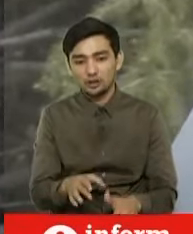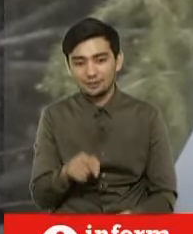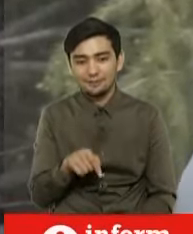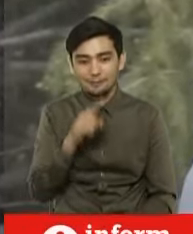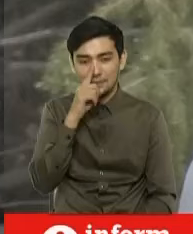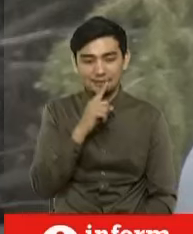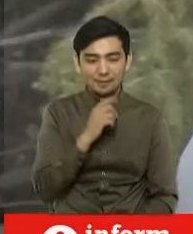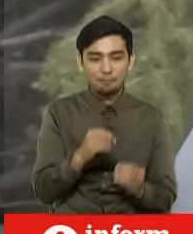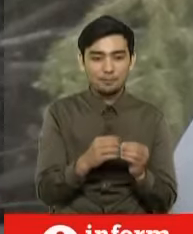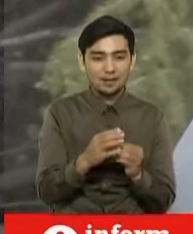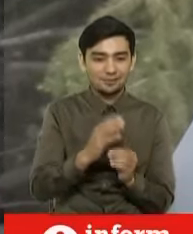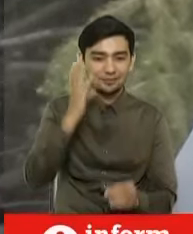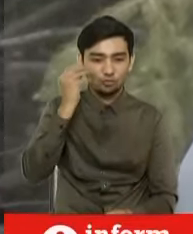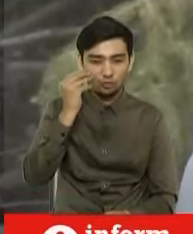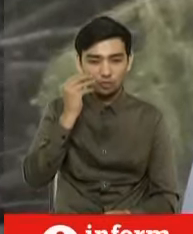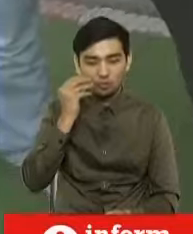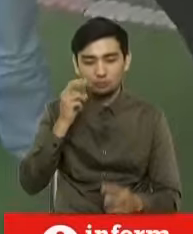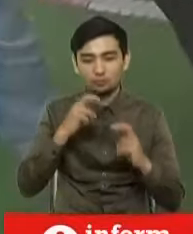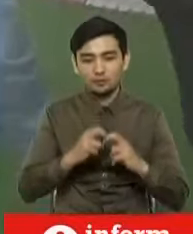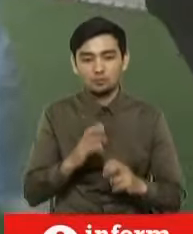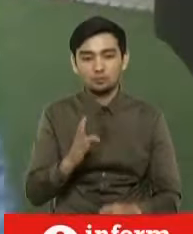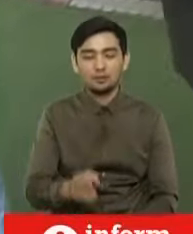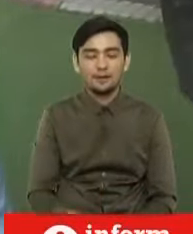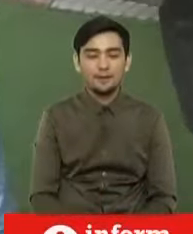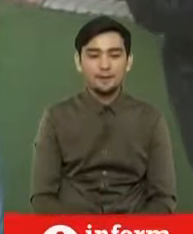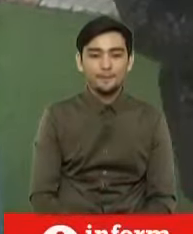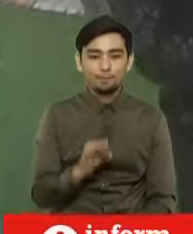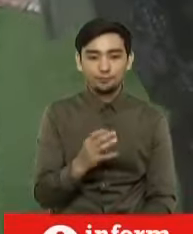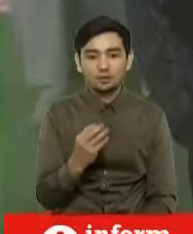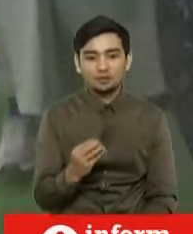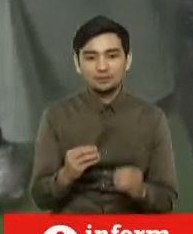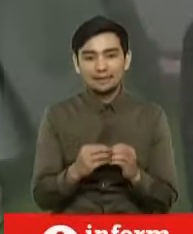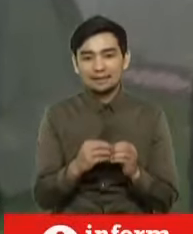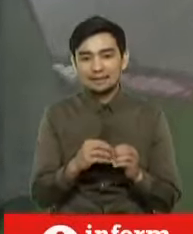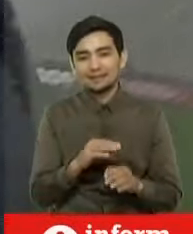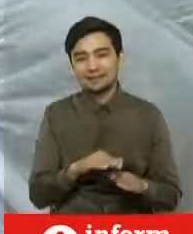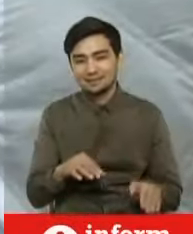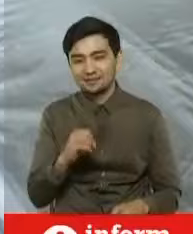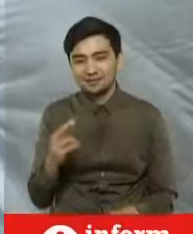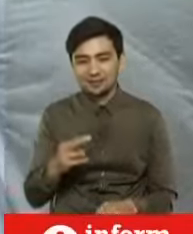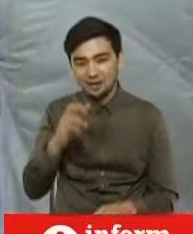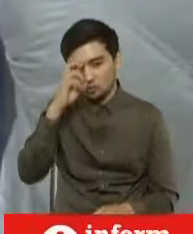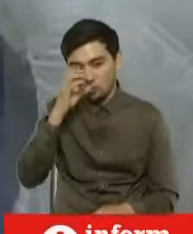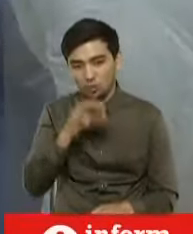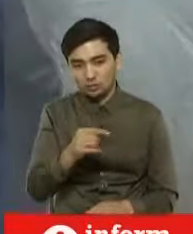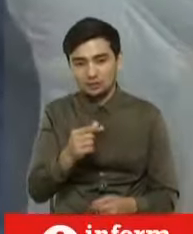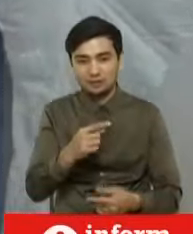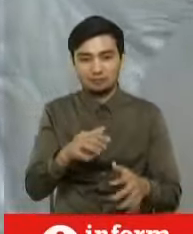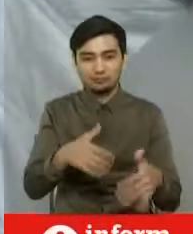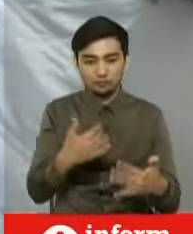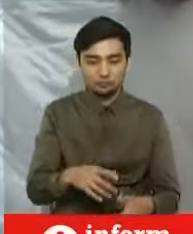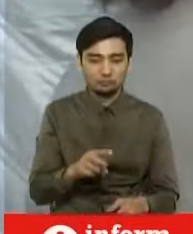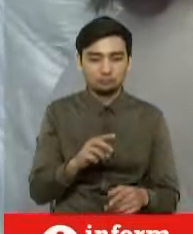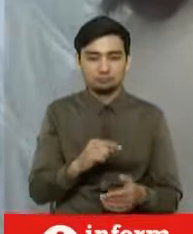айдың 15-ші күнінде қаралатын болады. Бүгінде 10 балабақша мемлекеттен алған көмекті қайтаруға мәжбүр болған,